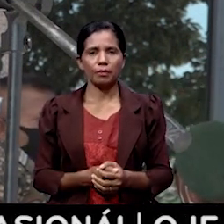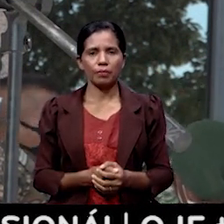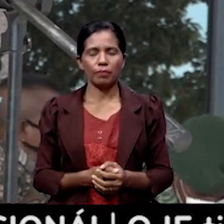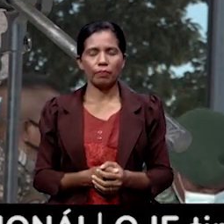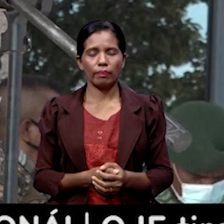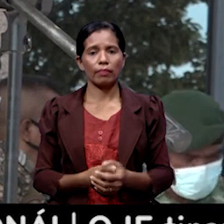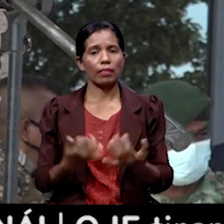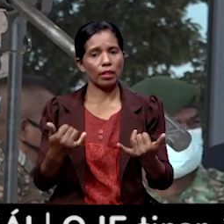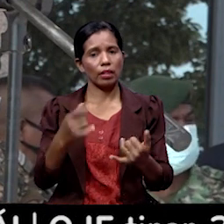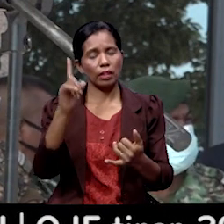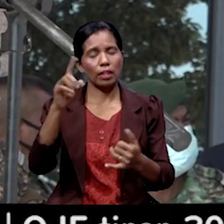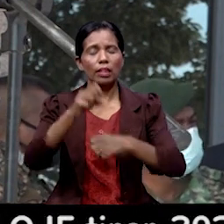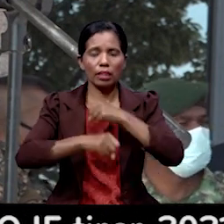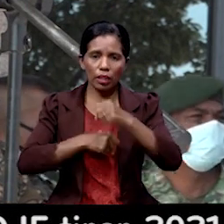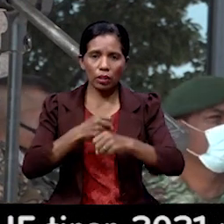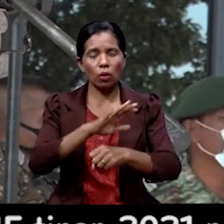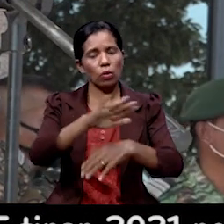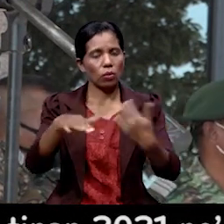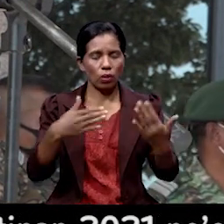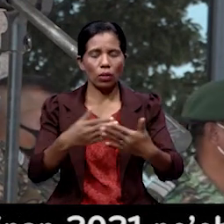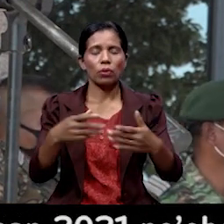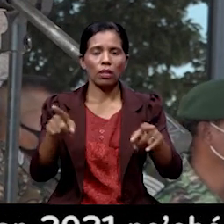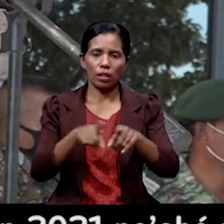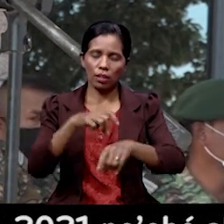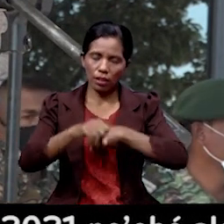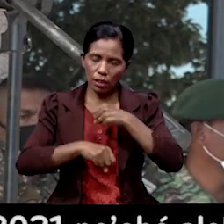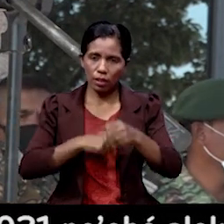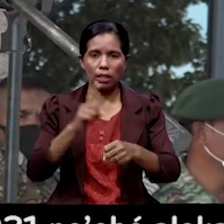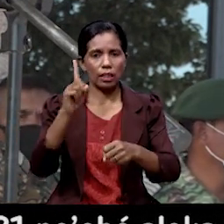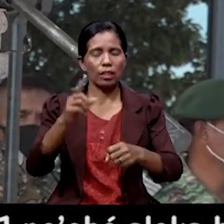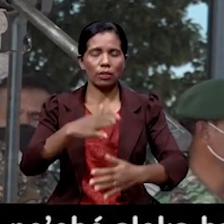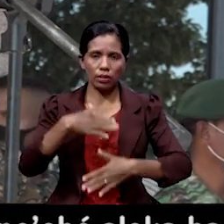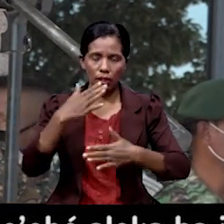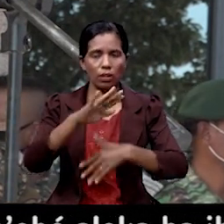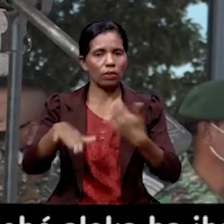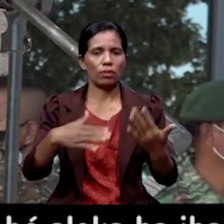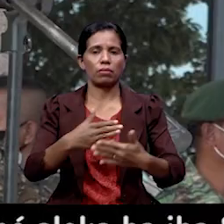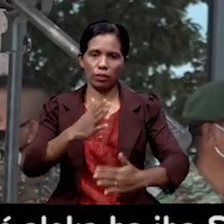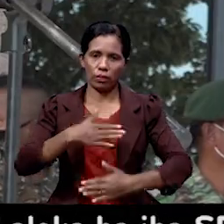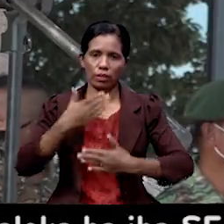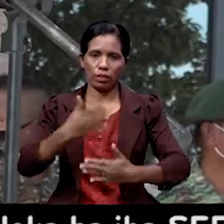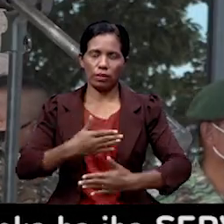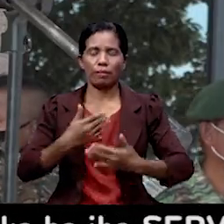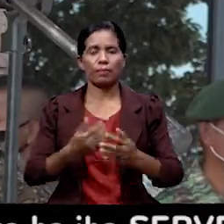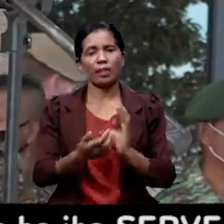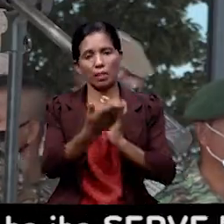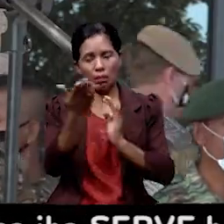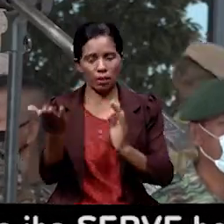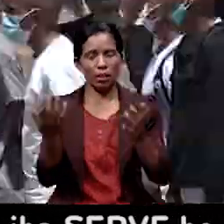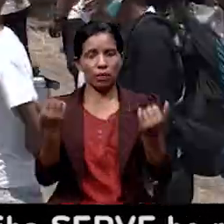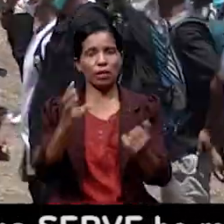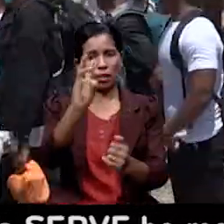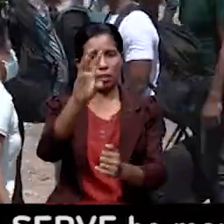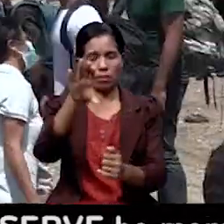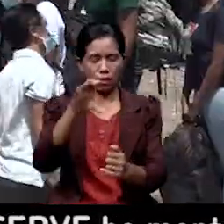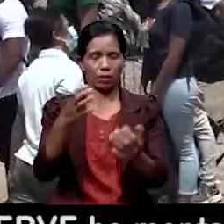Ida ninia terus, imi otot ninia terus. Ida ninia hak solok, imi otot ninia hak solok. Imi be agora atus ne ene.